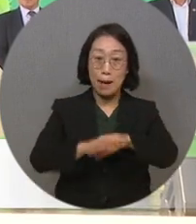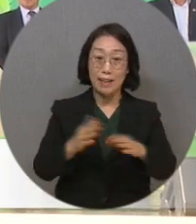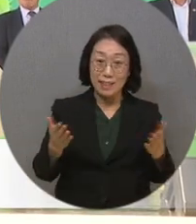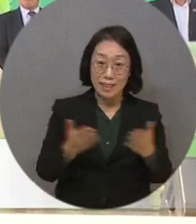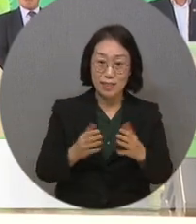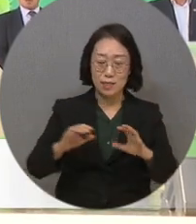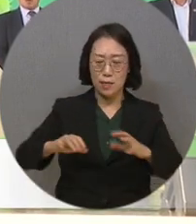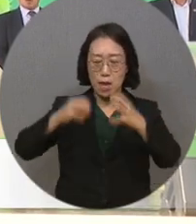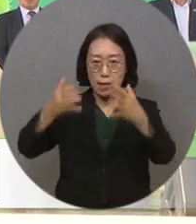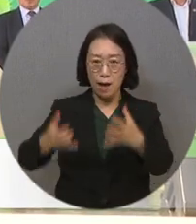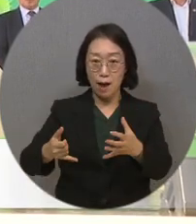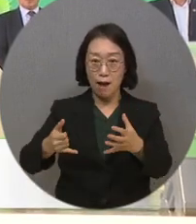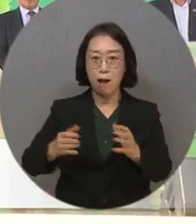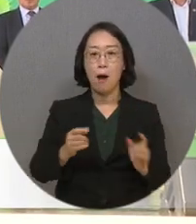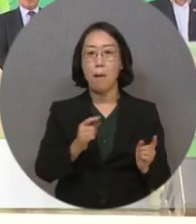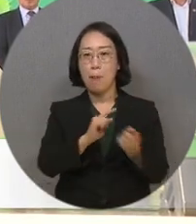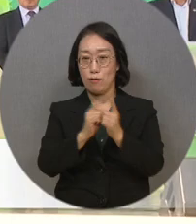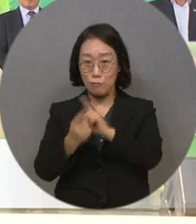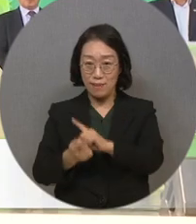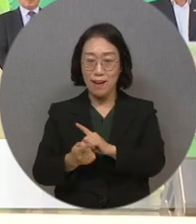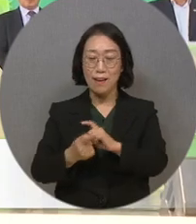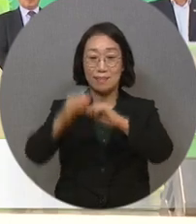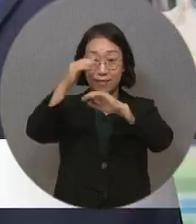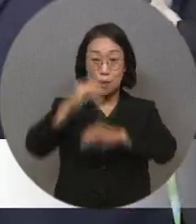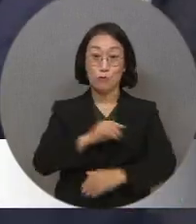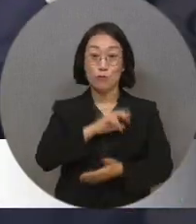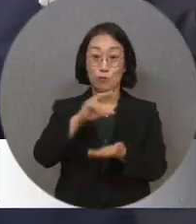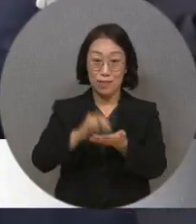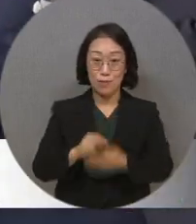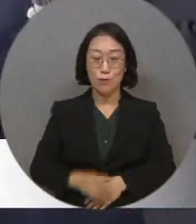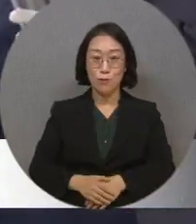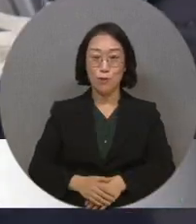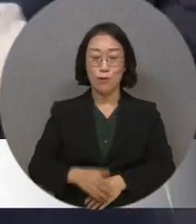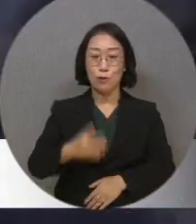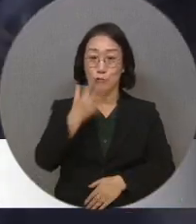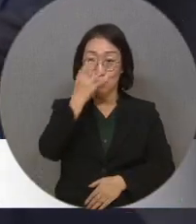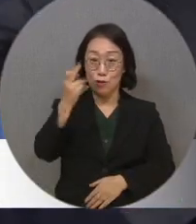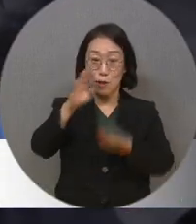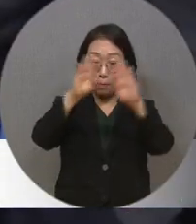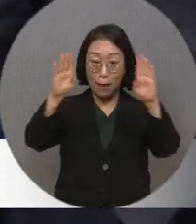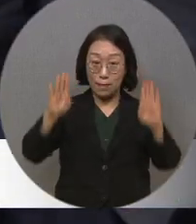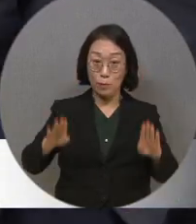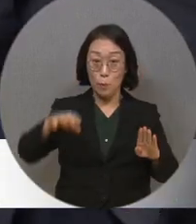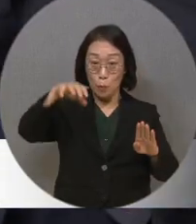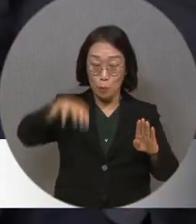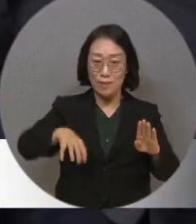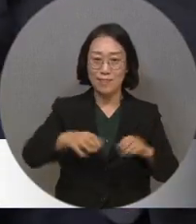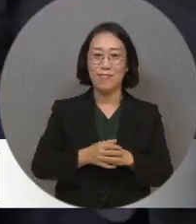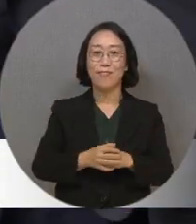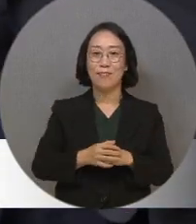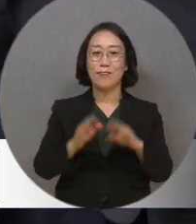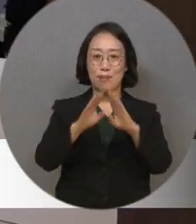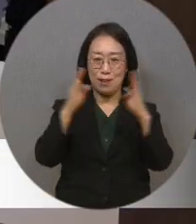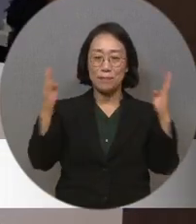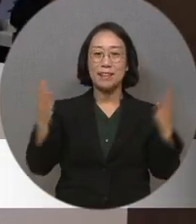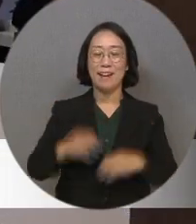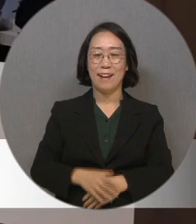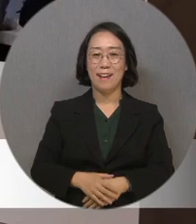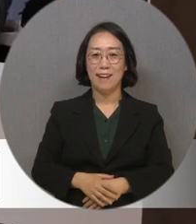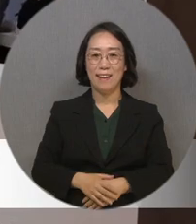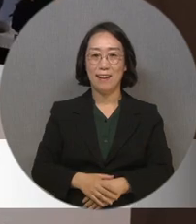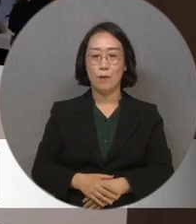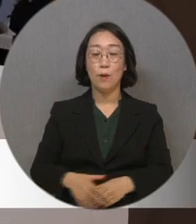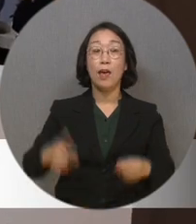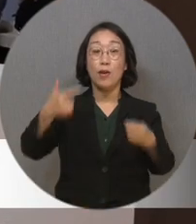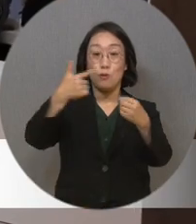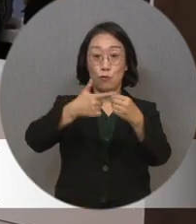이달 12일부터 22일까지 11일간 순천만 생태문화교육원 일원에서 열립니다. 올해로